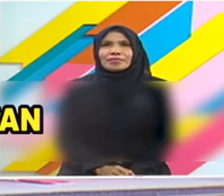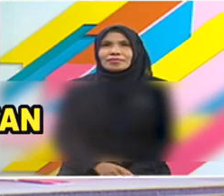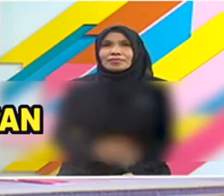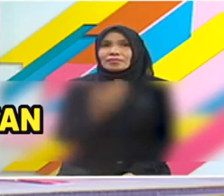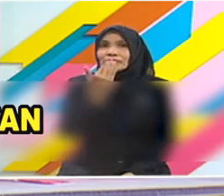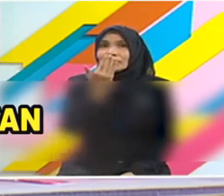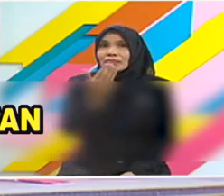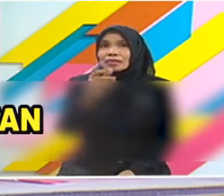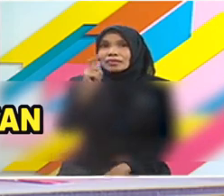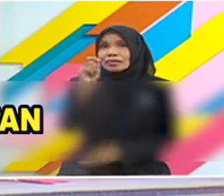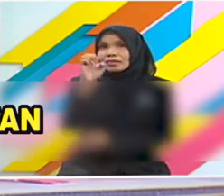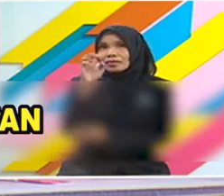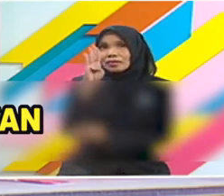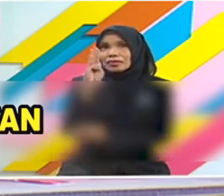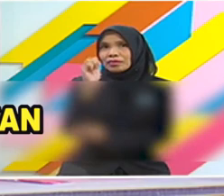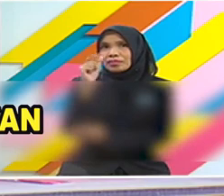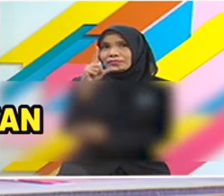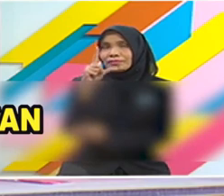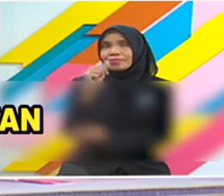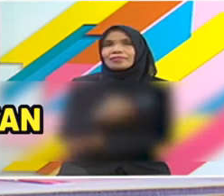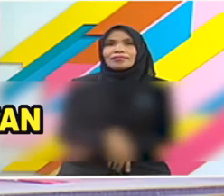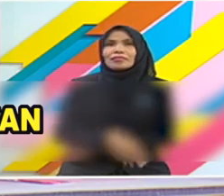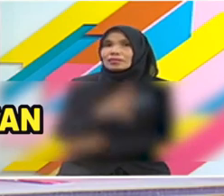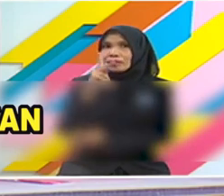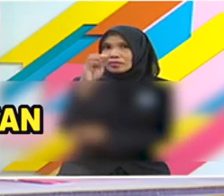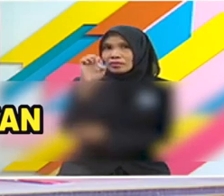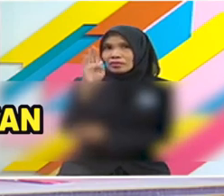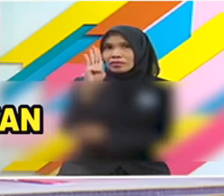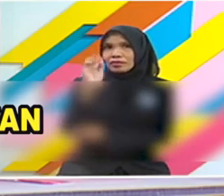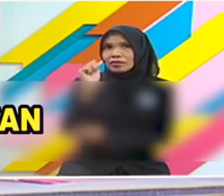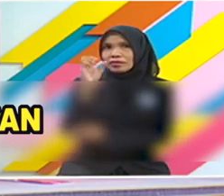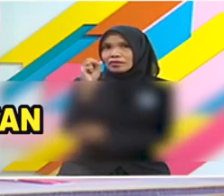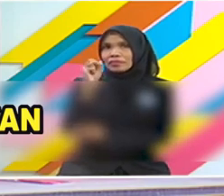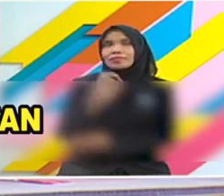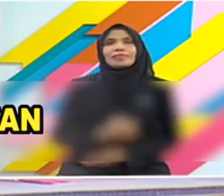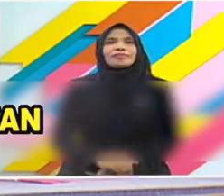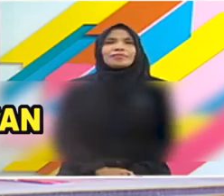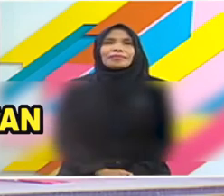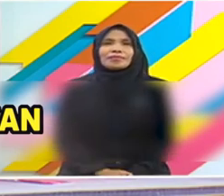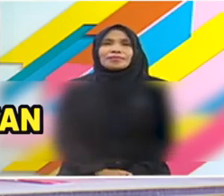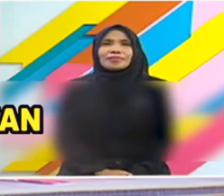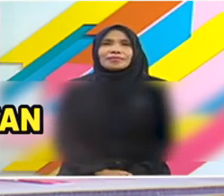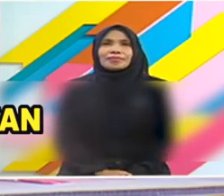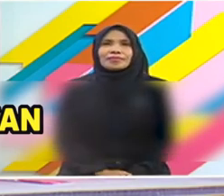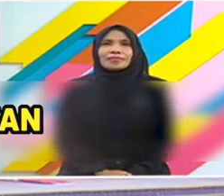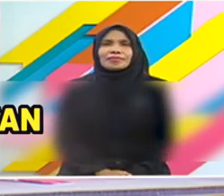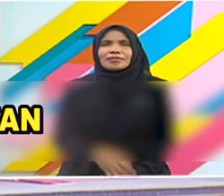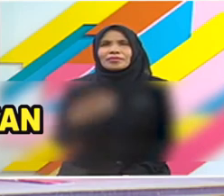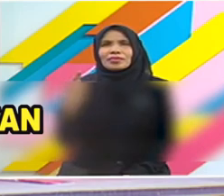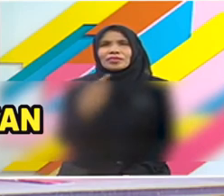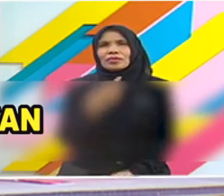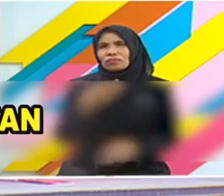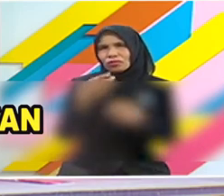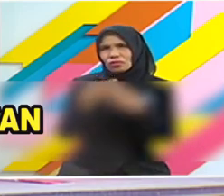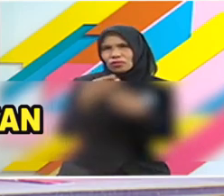agak kebas. Dan kemudian bila kita makan makanan yang lain, selagi rasa kebas itu tak hilang, kita sukar nak